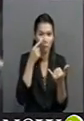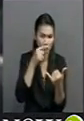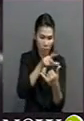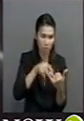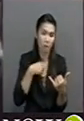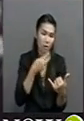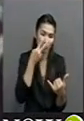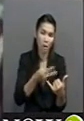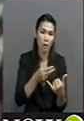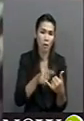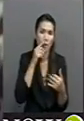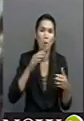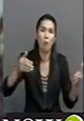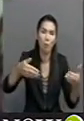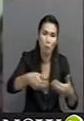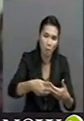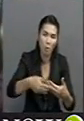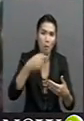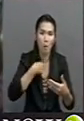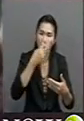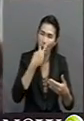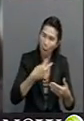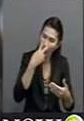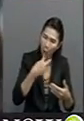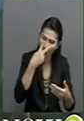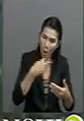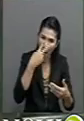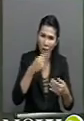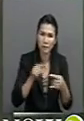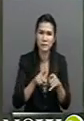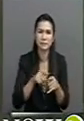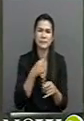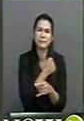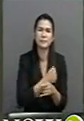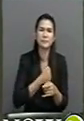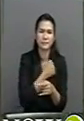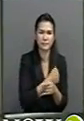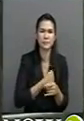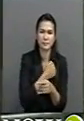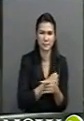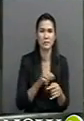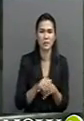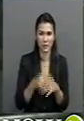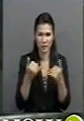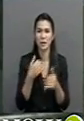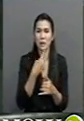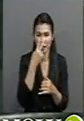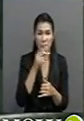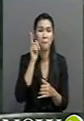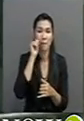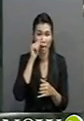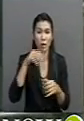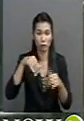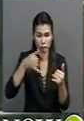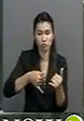สาวเนี่ยก ็ โผล่เข้าไปกอดฮะแล้วก็ร่ำให้ด้วยความรู้สึกเสียใจ ค่ะเมื่อกี้ก็จะเห็นคุณแม่อยู่ใกล้ๆกับรถกู้ชี